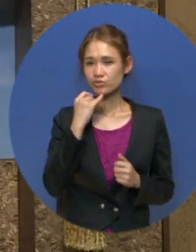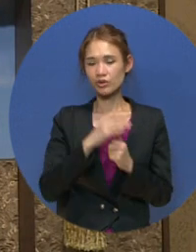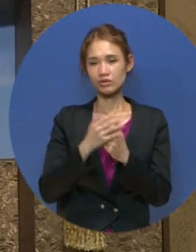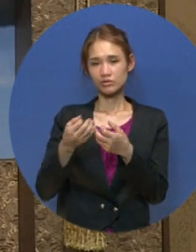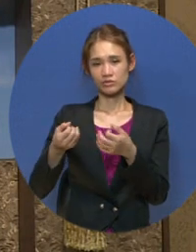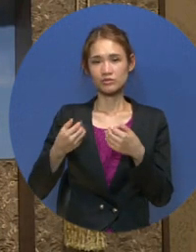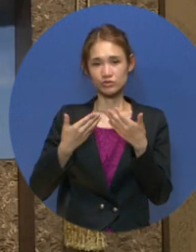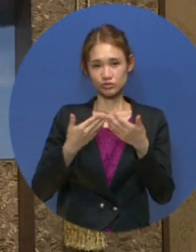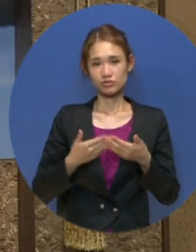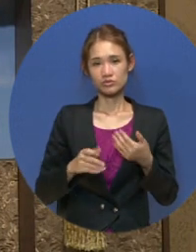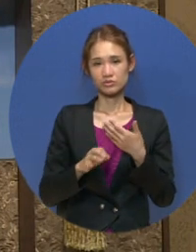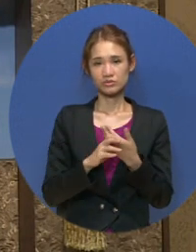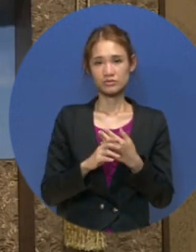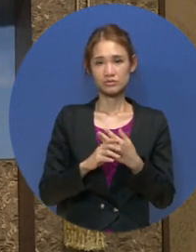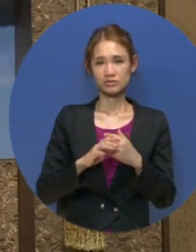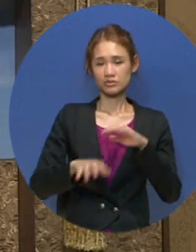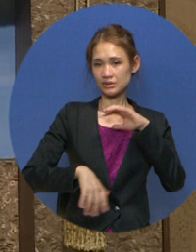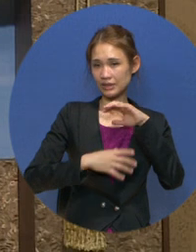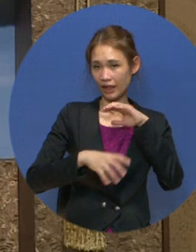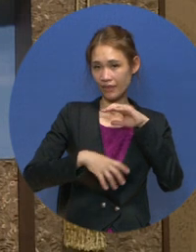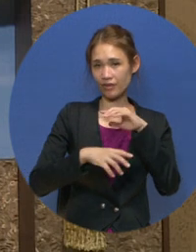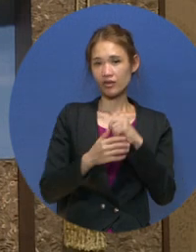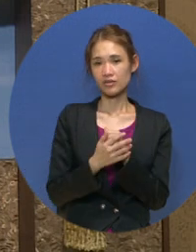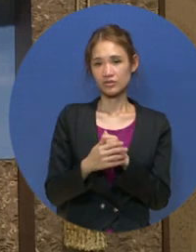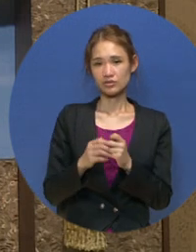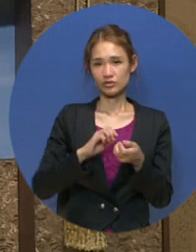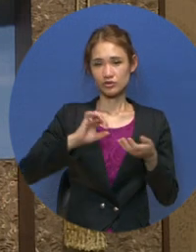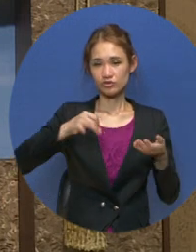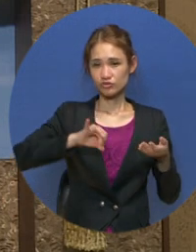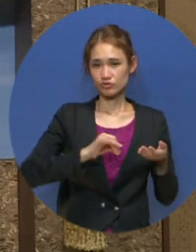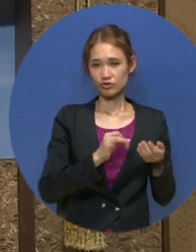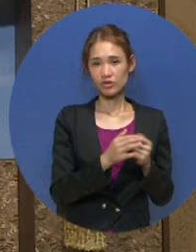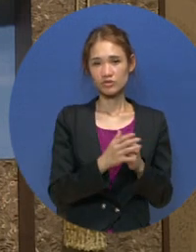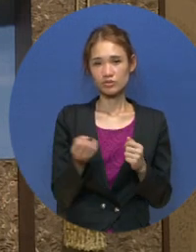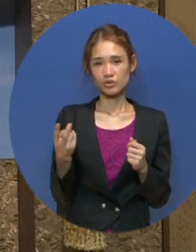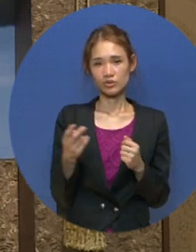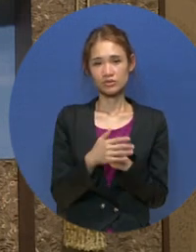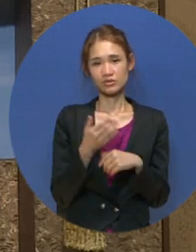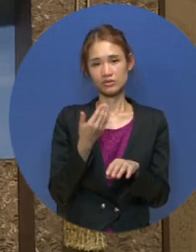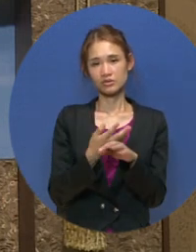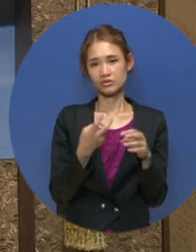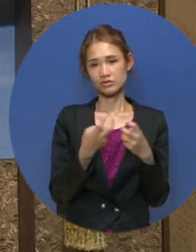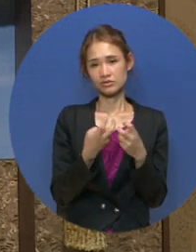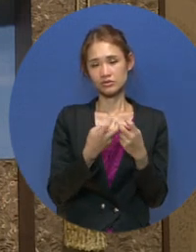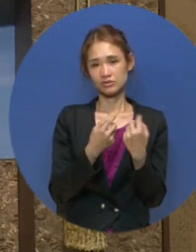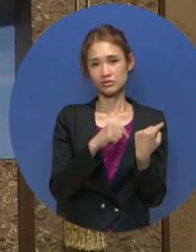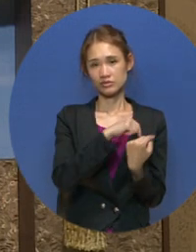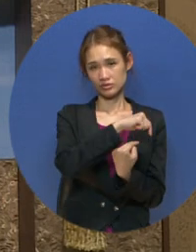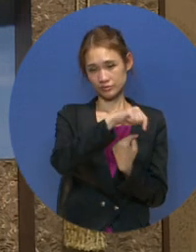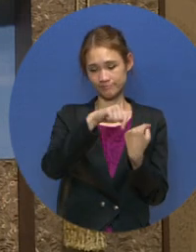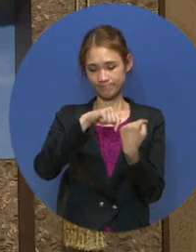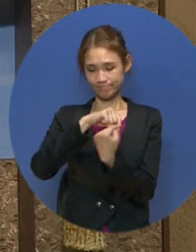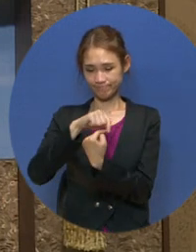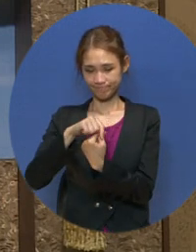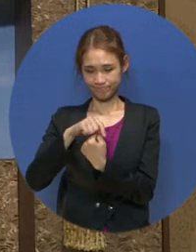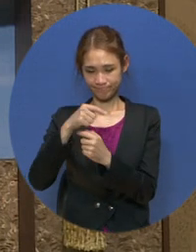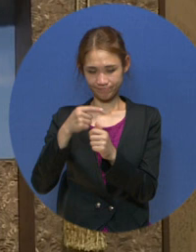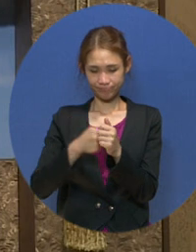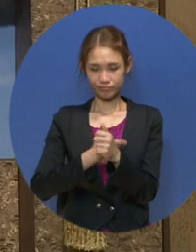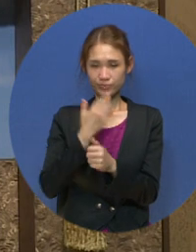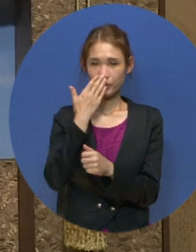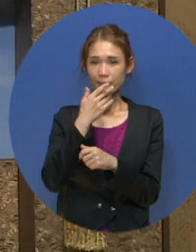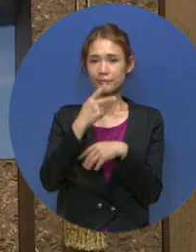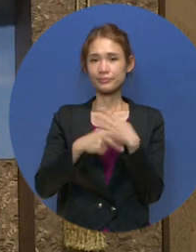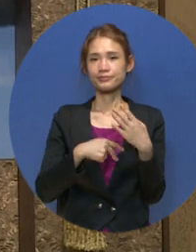네. 저희가 또 세탁을 하거나 또 수선을 하거나 아니면 또 다른 방법들로 저희가 자연을 순환할 수